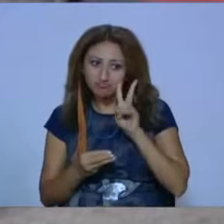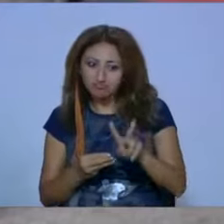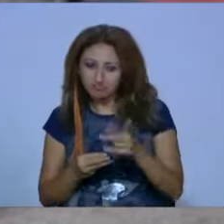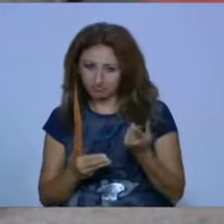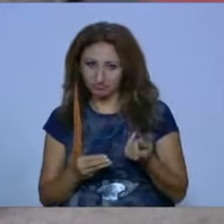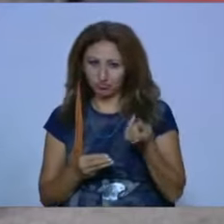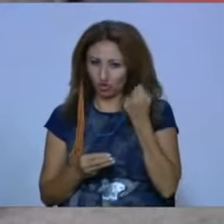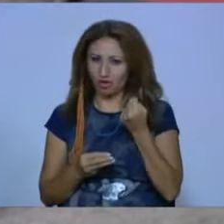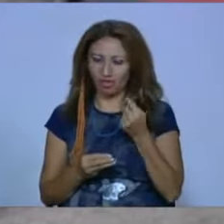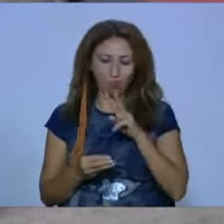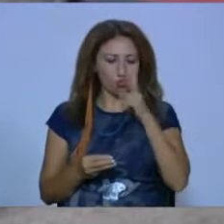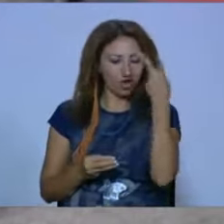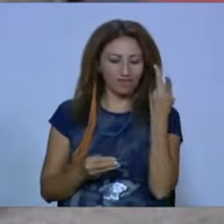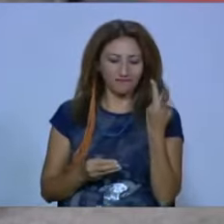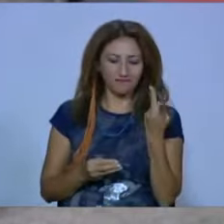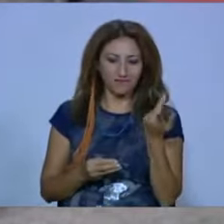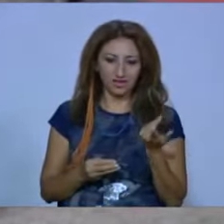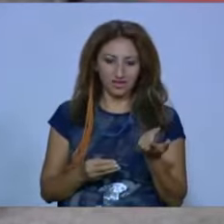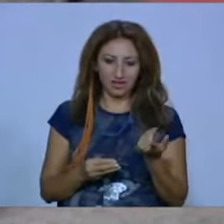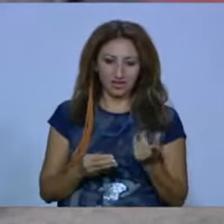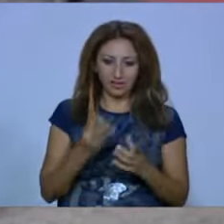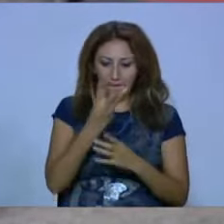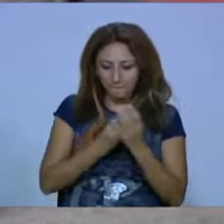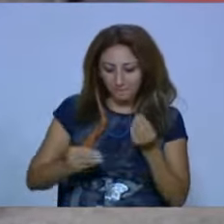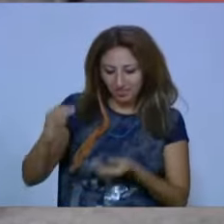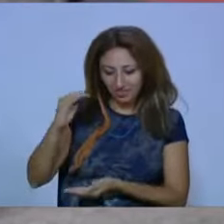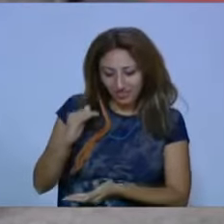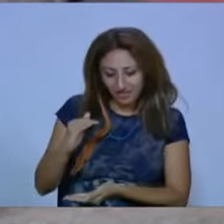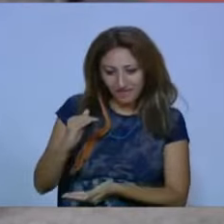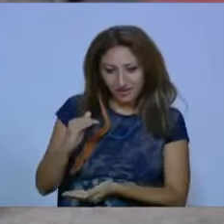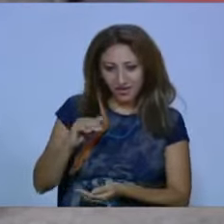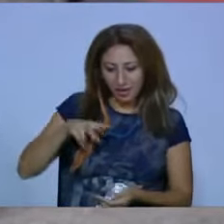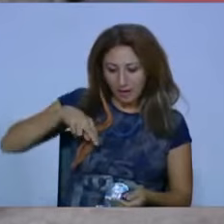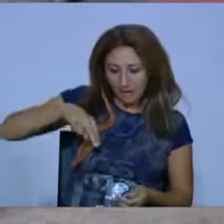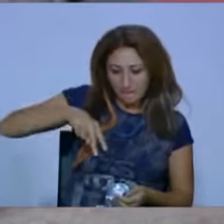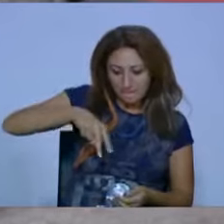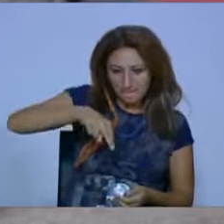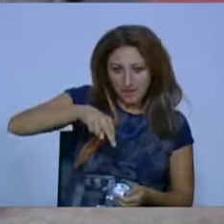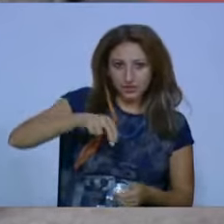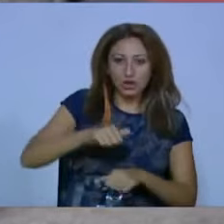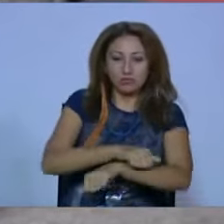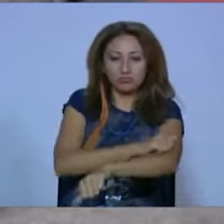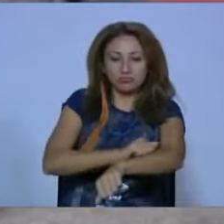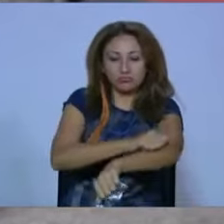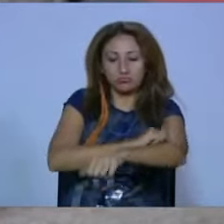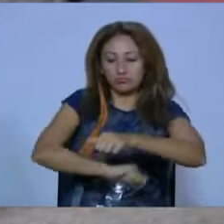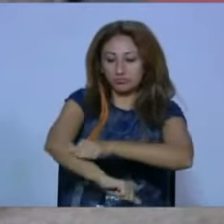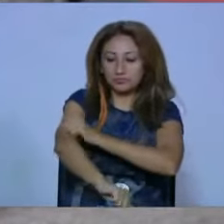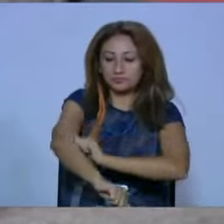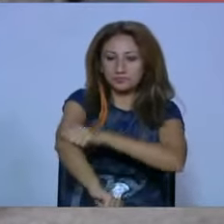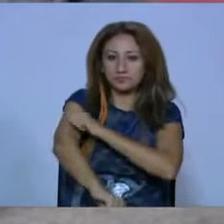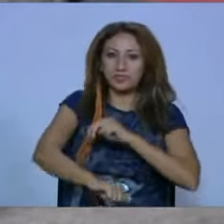مش طبيعيه، يعني من وهي طفله صغيره حتى المشي مشاته بالعلاج الطبيعي،